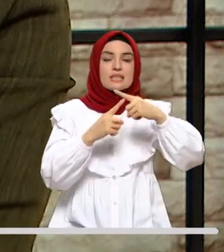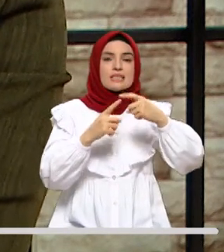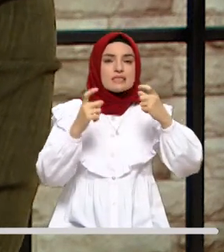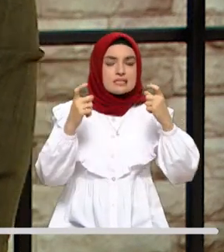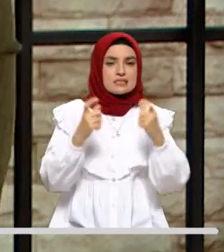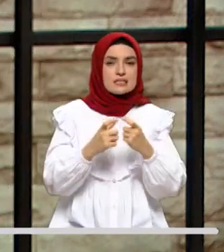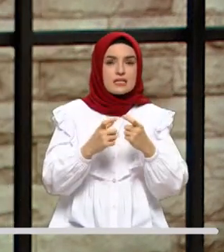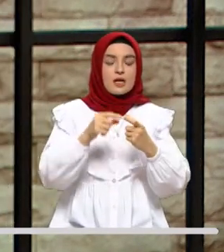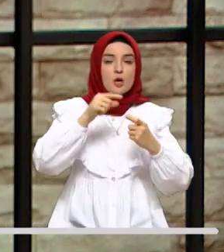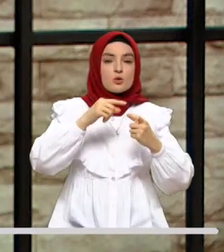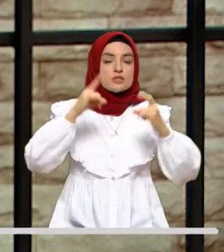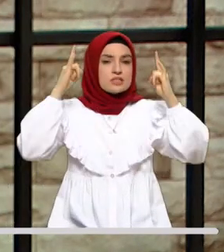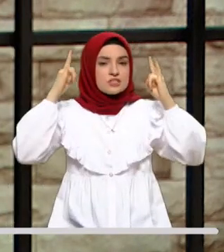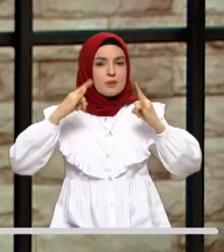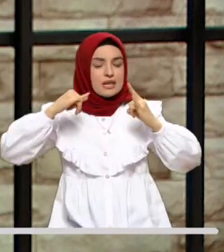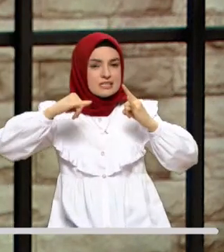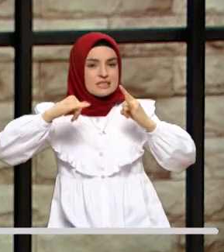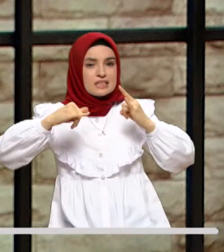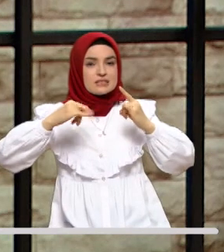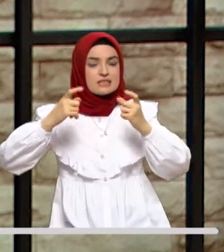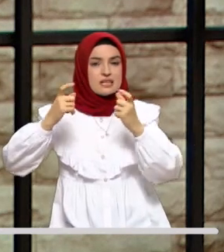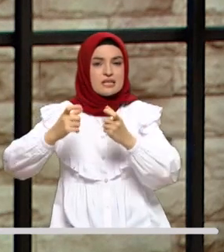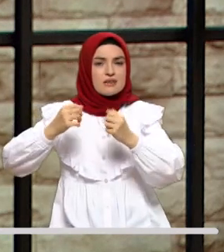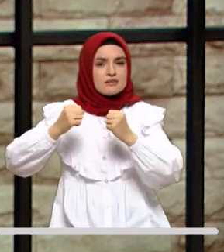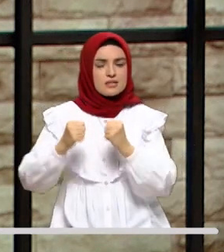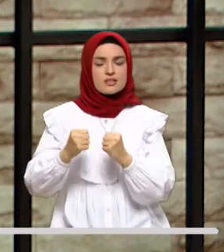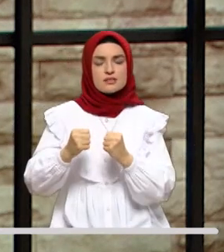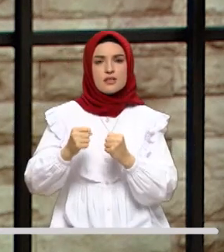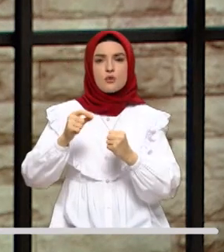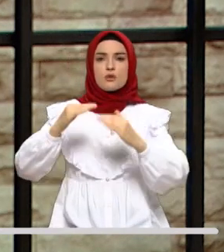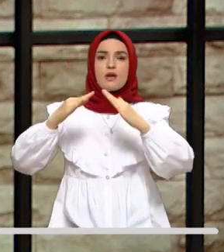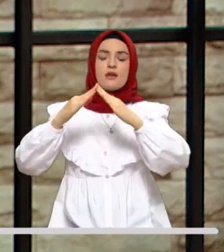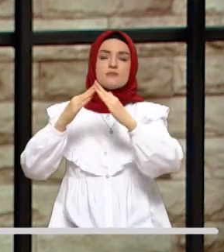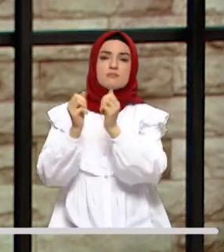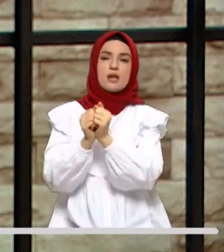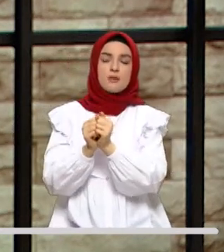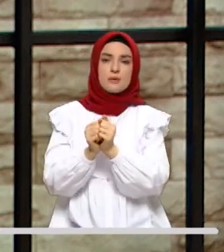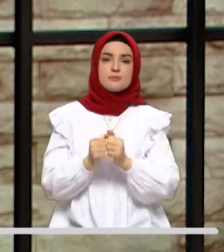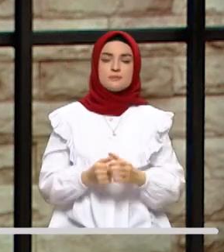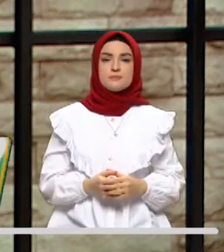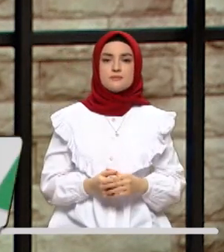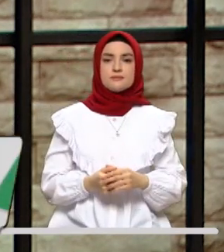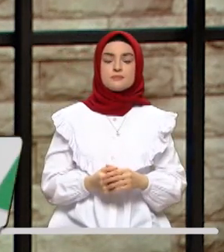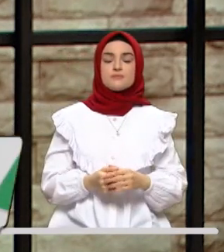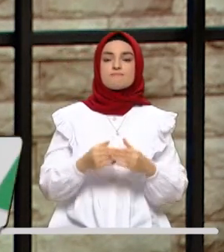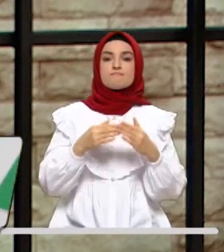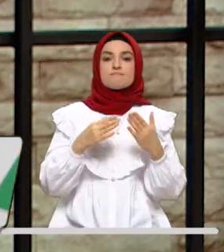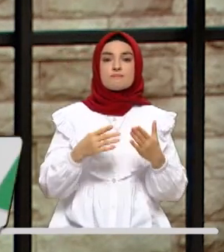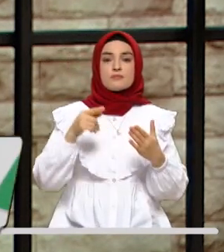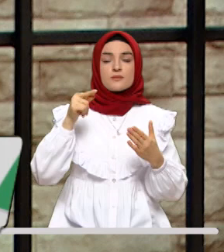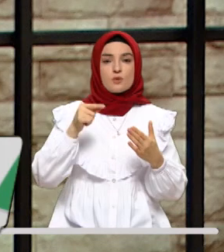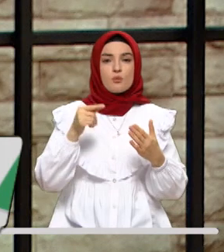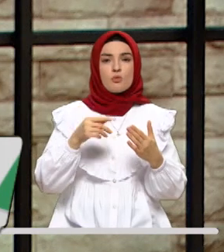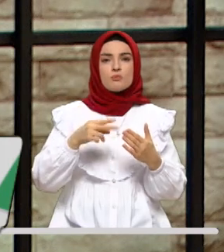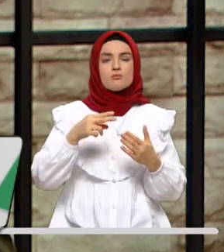Sultan Camisi'nin hemen yanındaki dergahta kalırken, orada eviyle birlikte orada, ama öyle bir durumda ki fakir